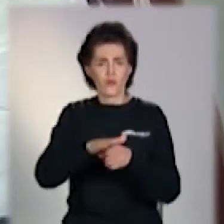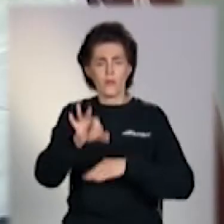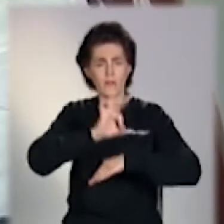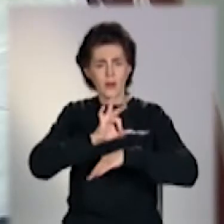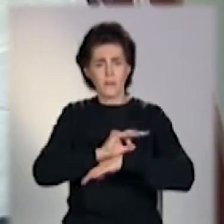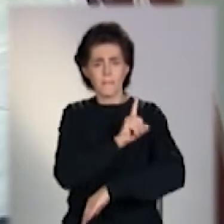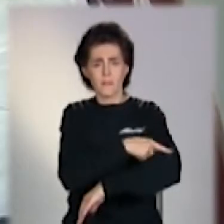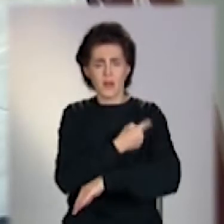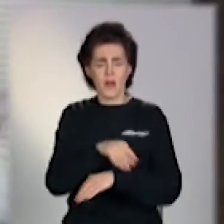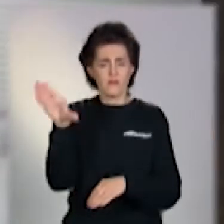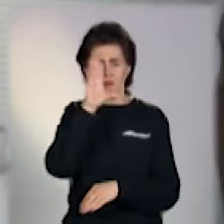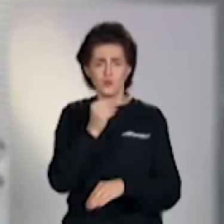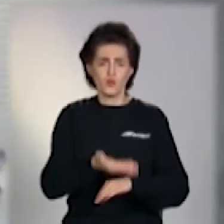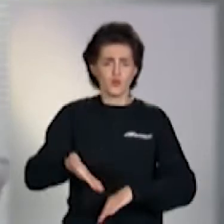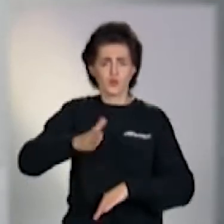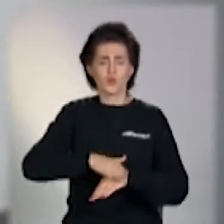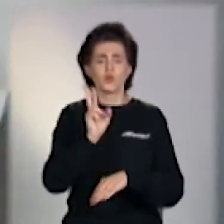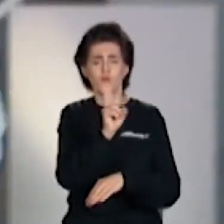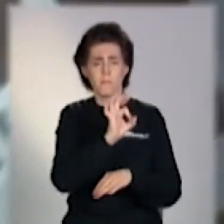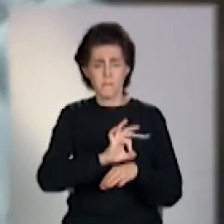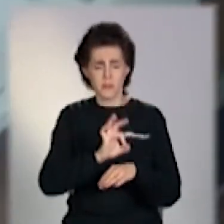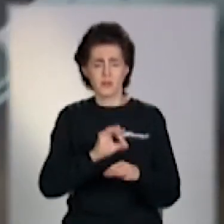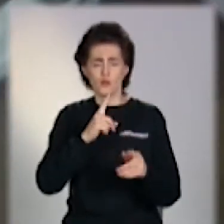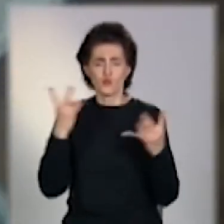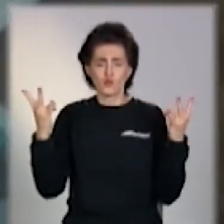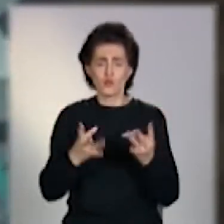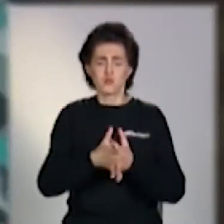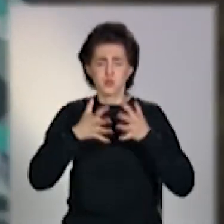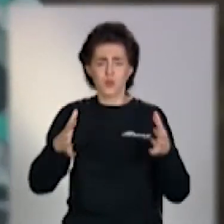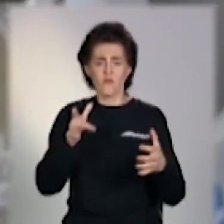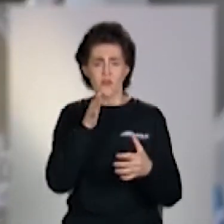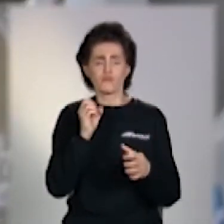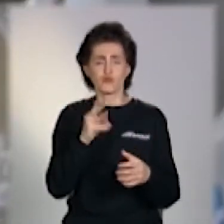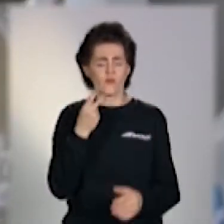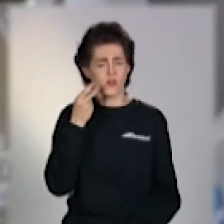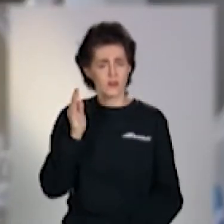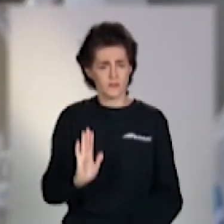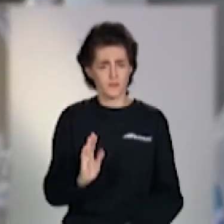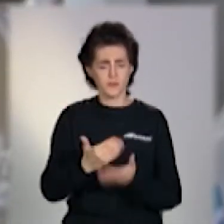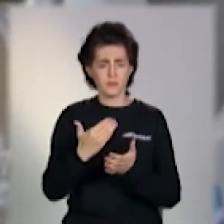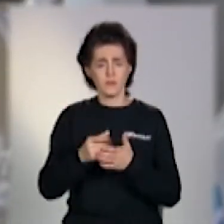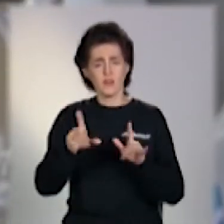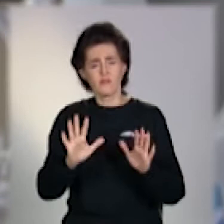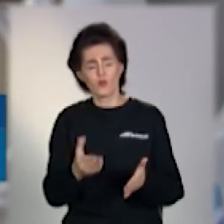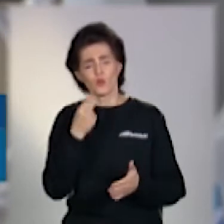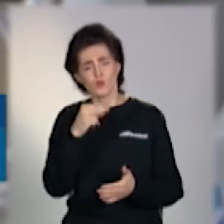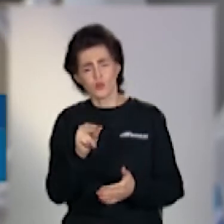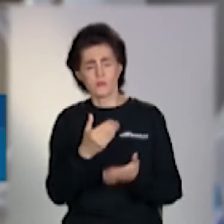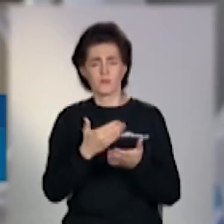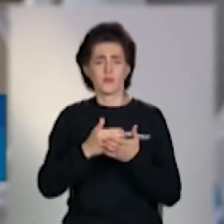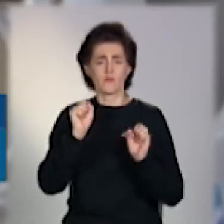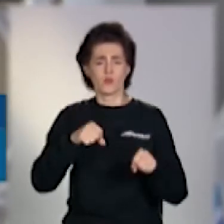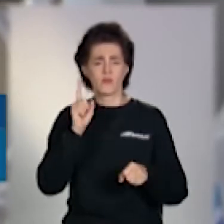складніше стабілізувати тяжких пацієнтів. Потрібно більше часу, ніж завжди. Начебто пацієнту вже становиться краще, ми можемо